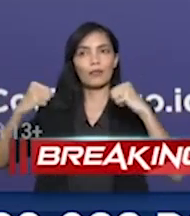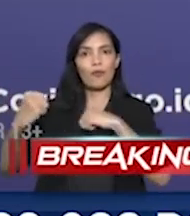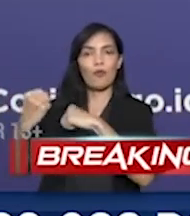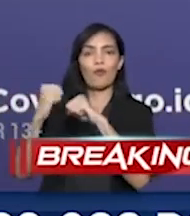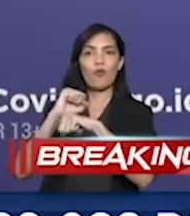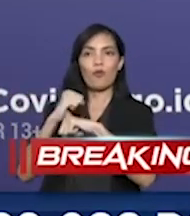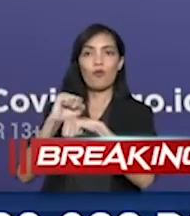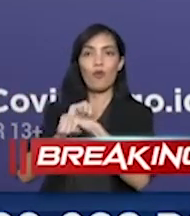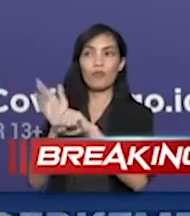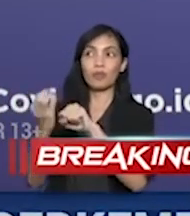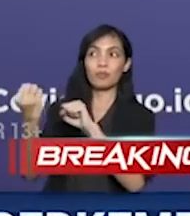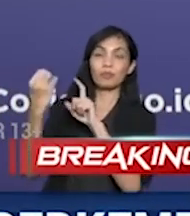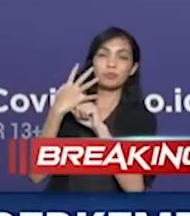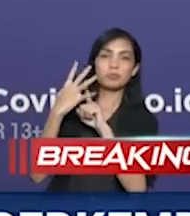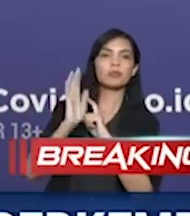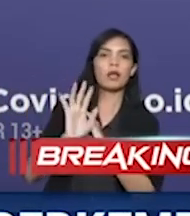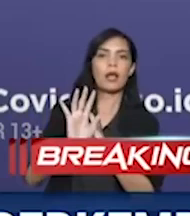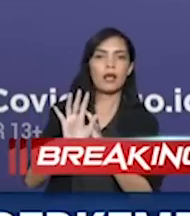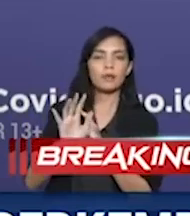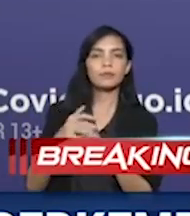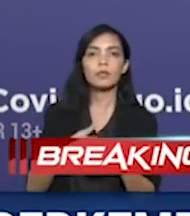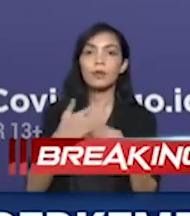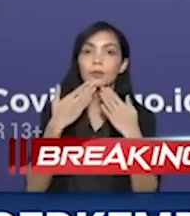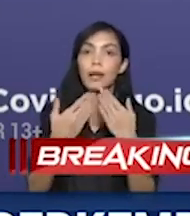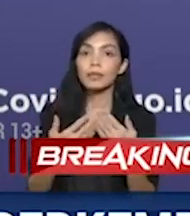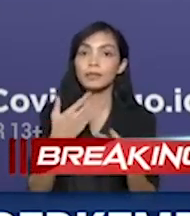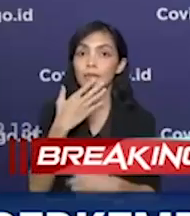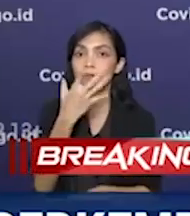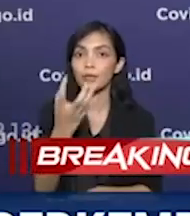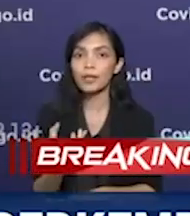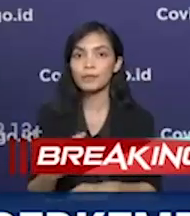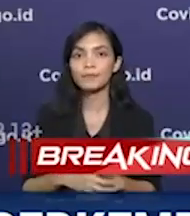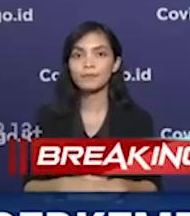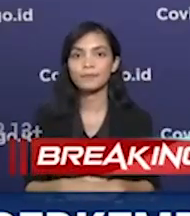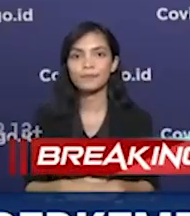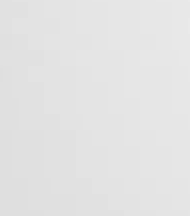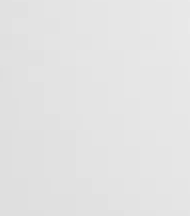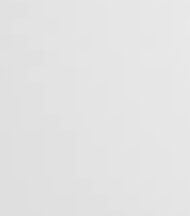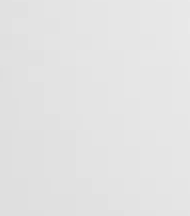terima kasih dan selamat sore